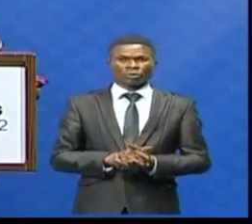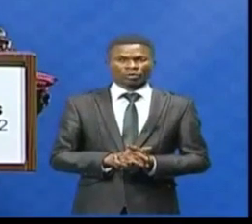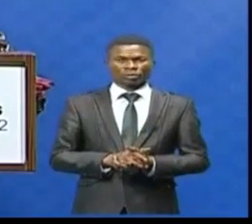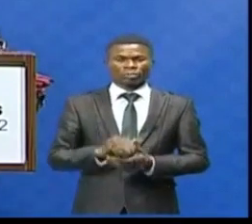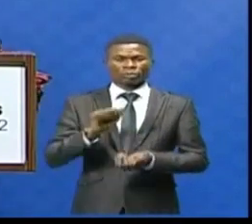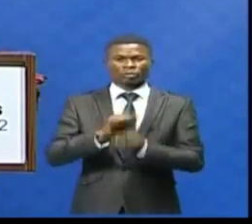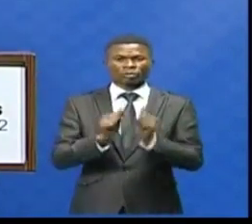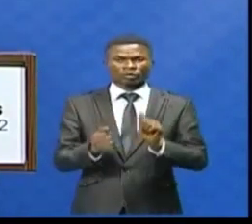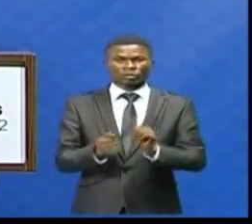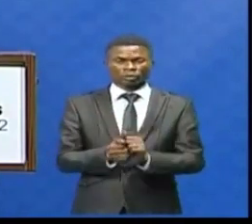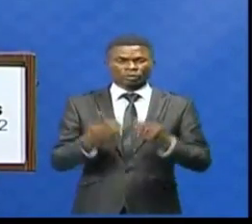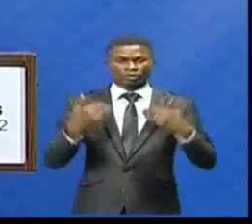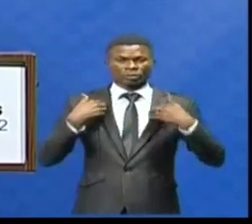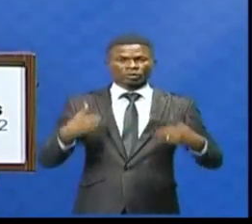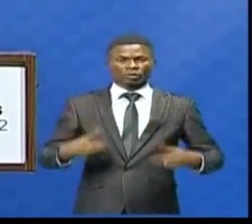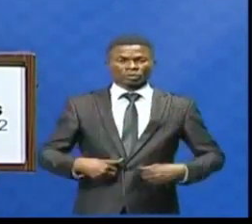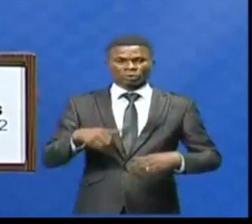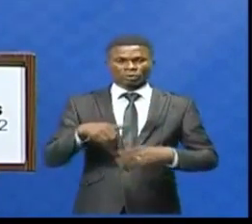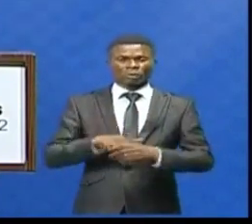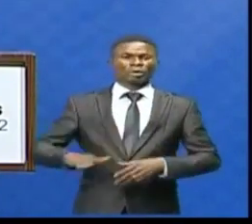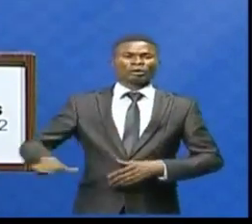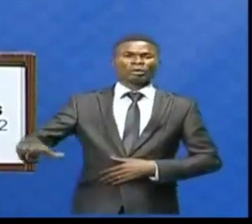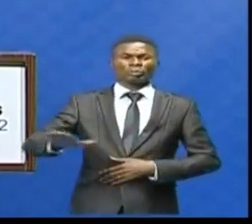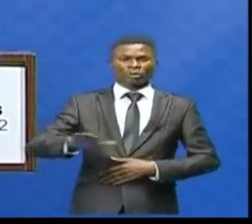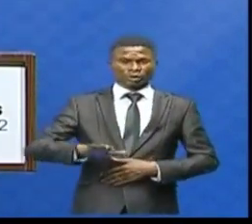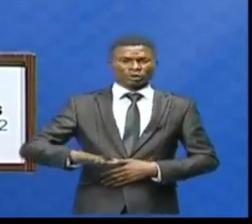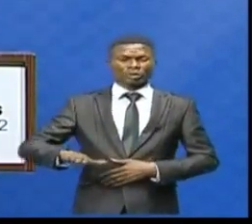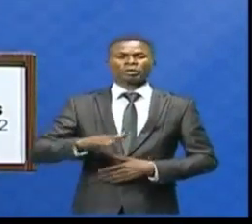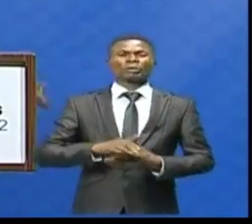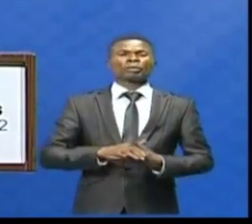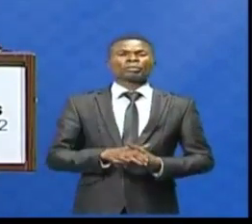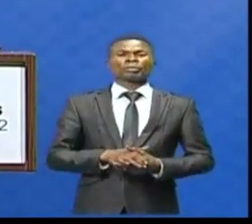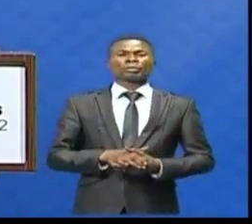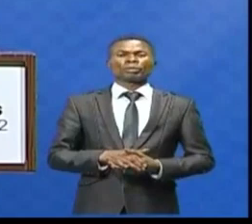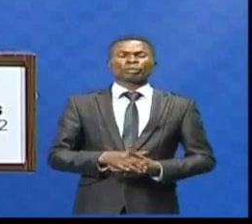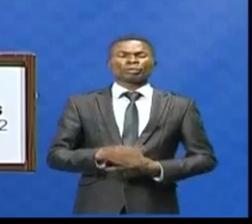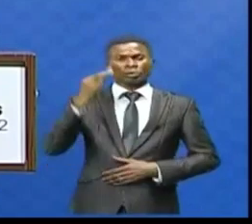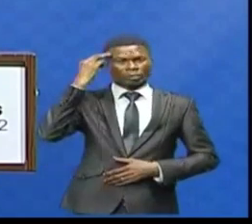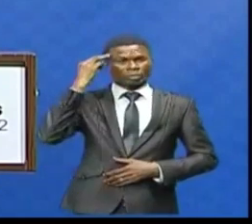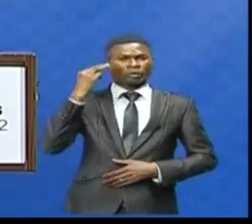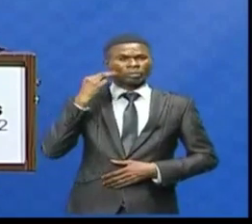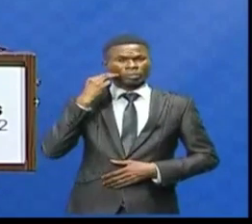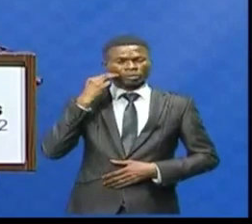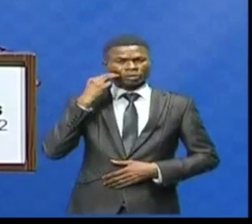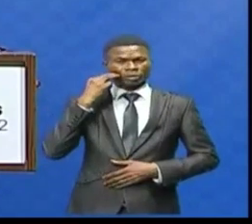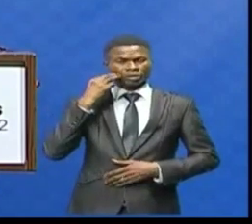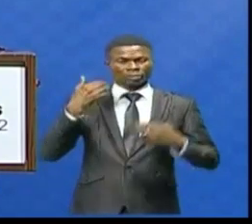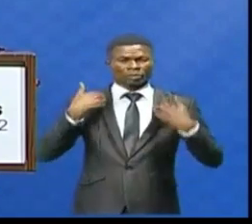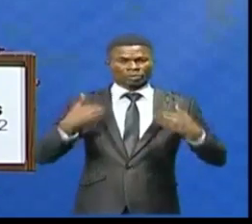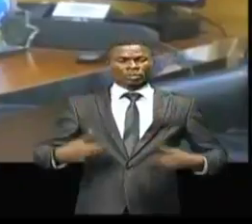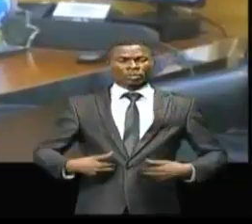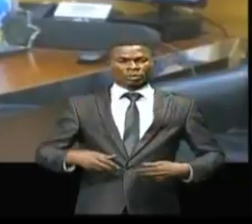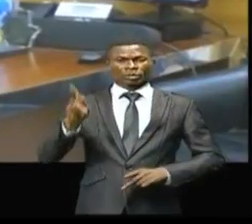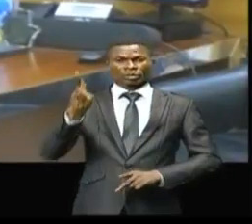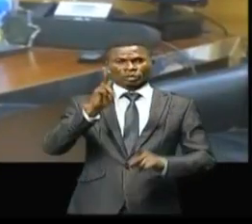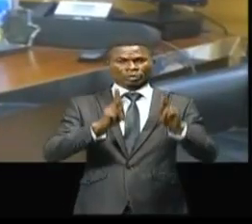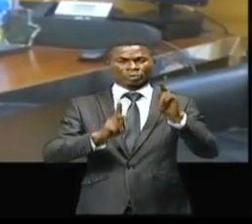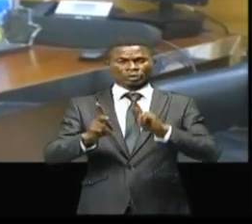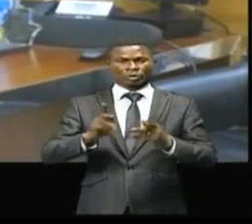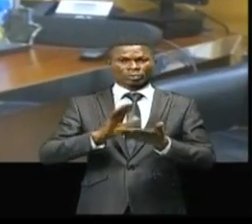situation sanitaire dans les pays les ministres de la Santé Publique